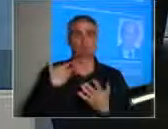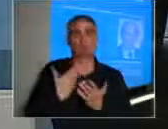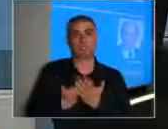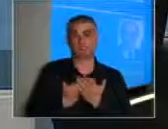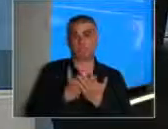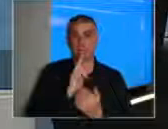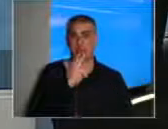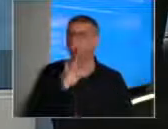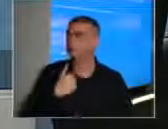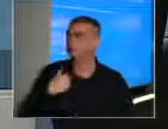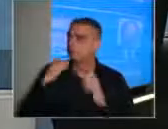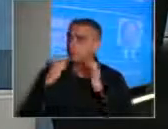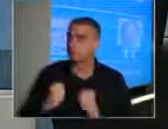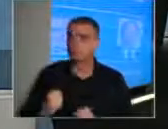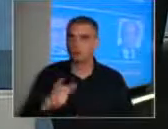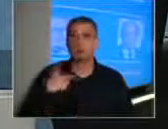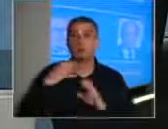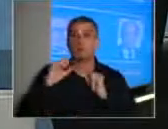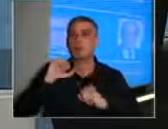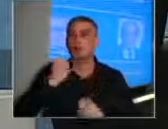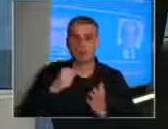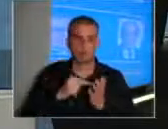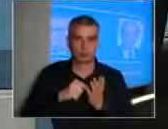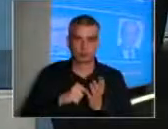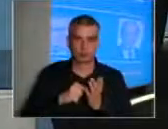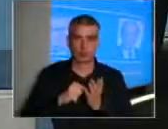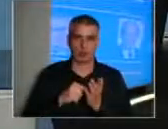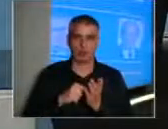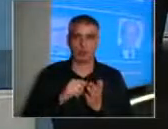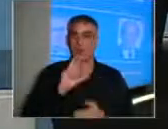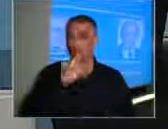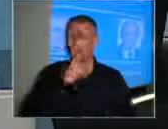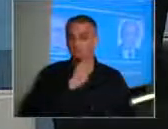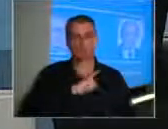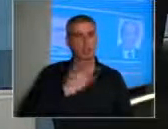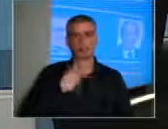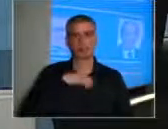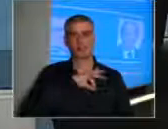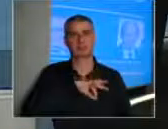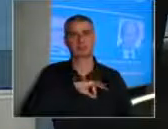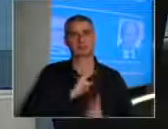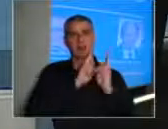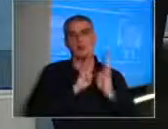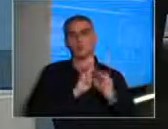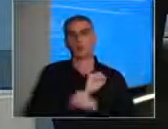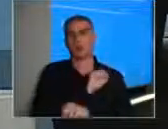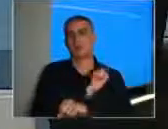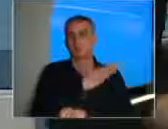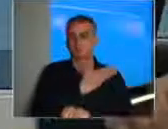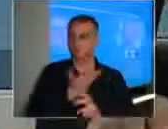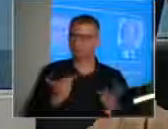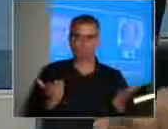לבני גנץ? אני בטוח, מכיוון שבני גנץ לא יהיה לו אינטרס להתקע באופוזיציה.